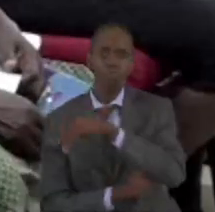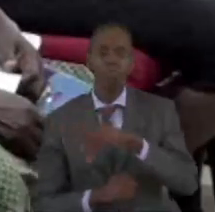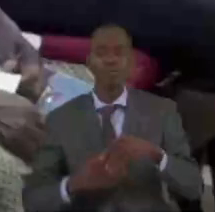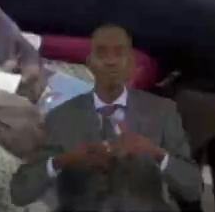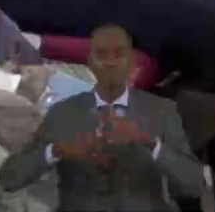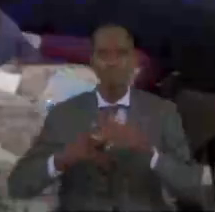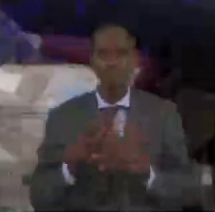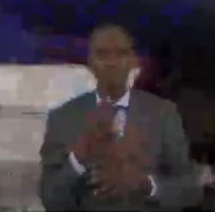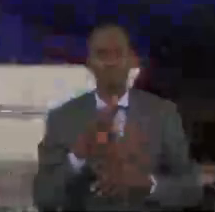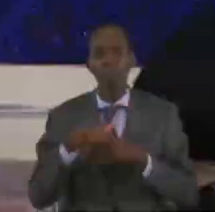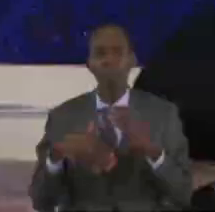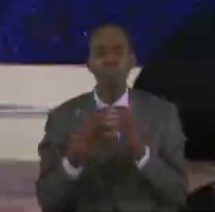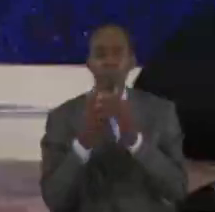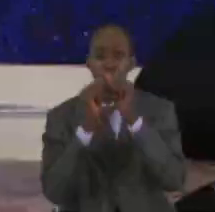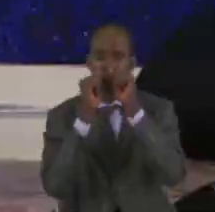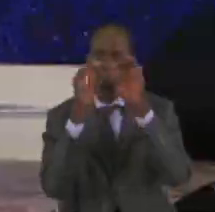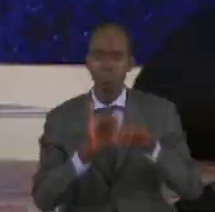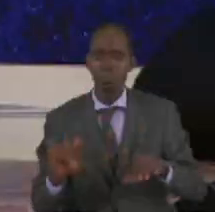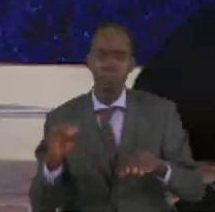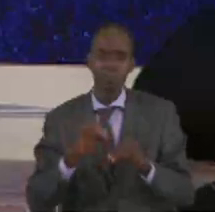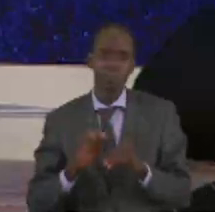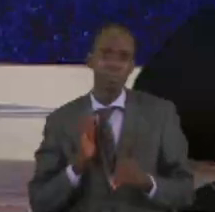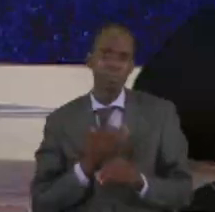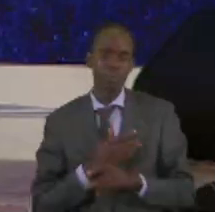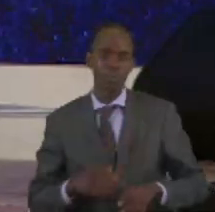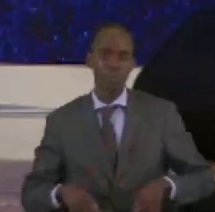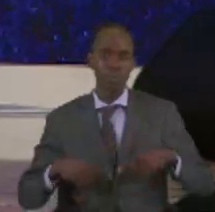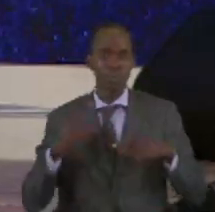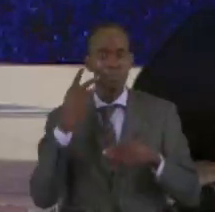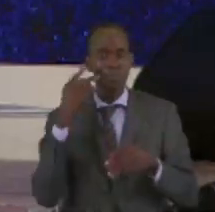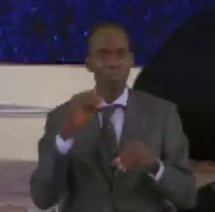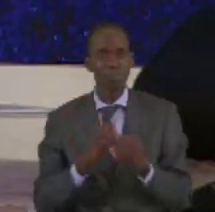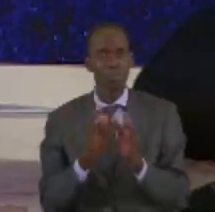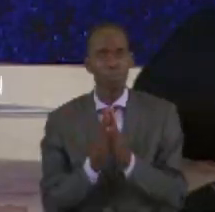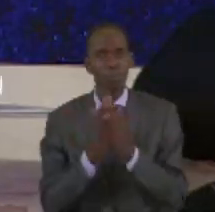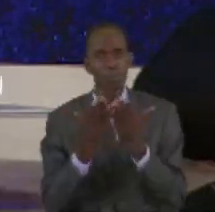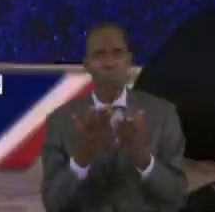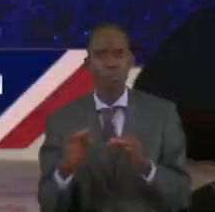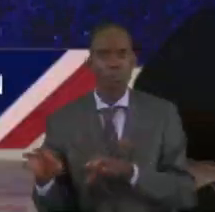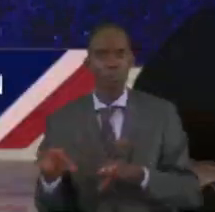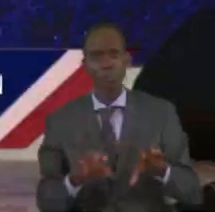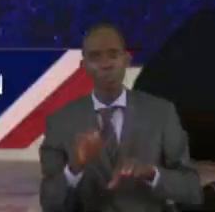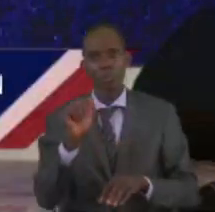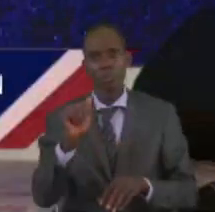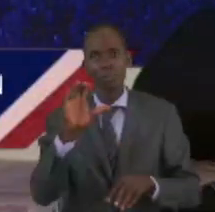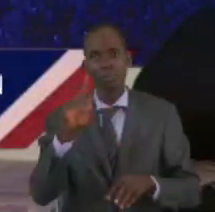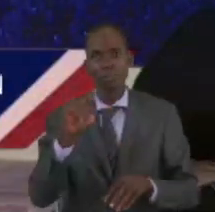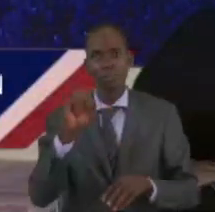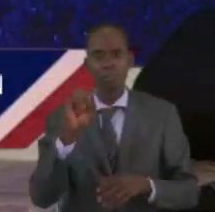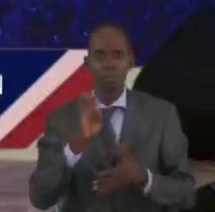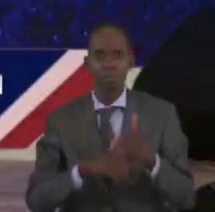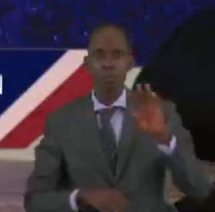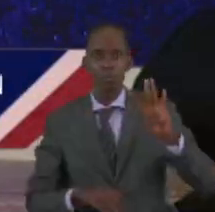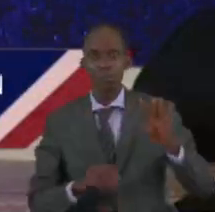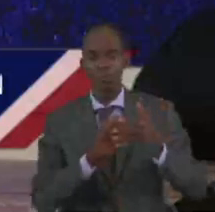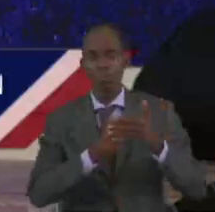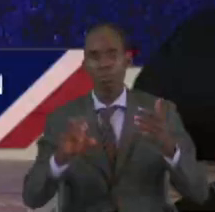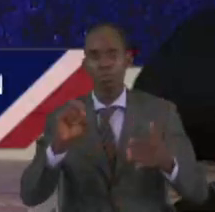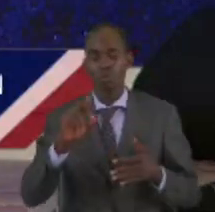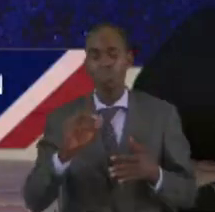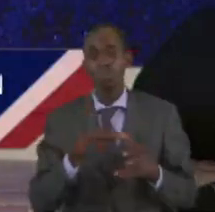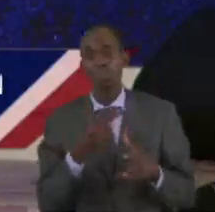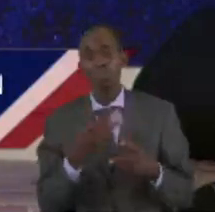la fondation, la fontaine de toute bénédiction dans nos vies. On va aux Actes, chapitre 4, verset